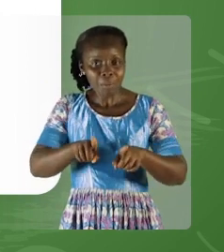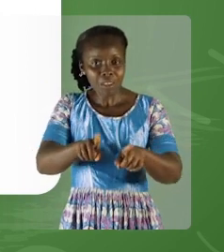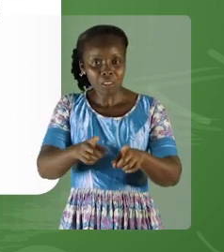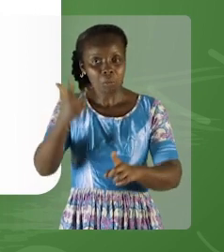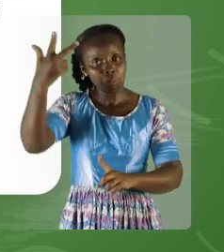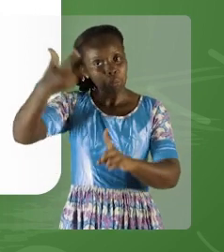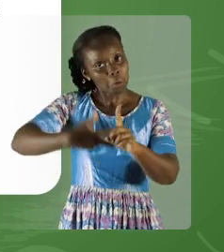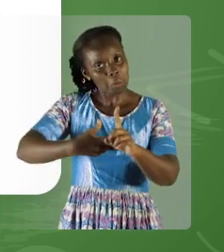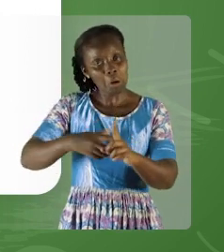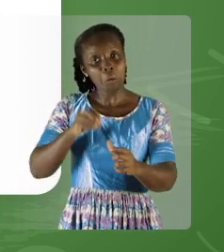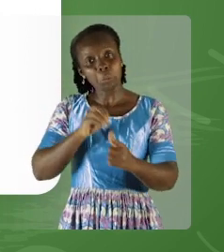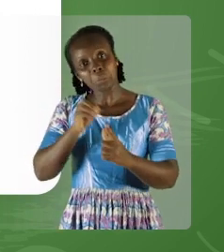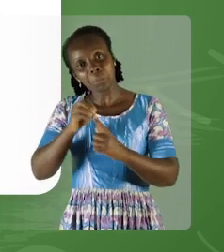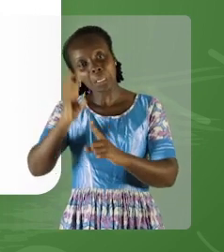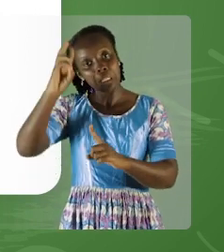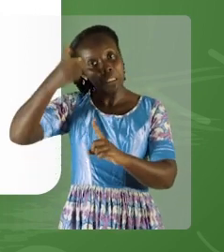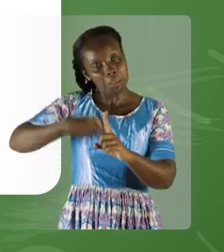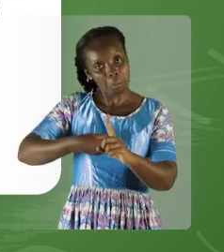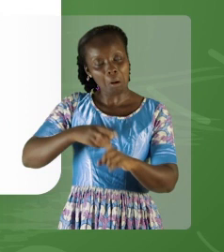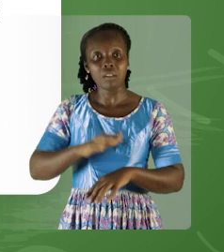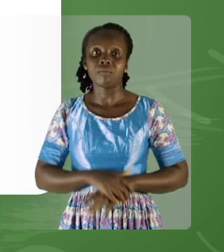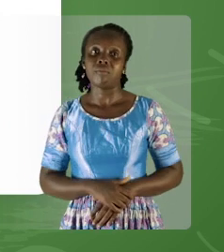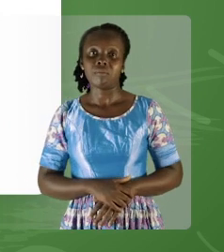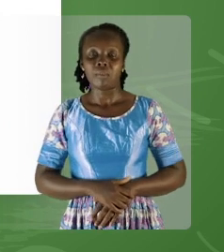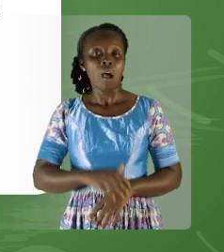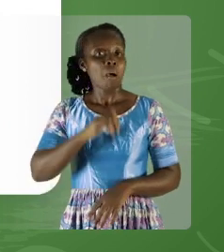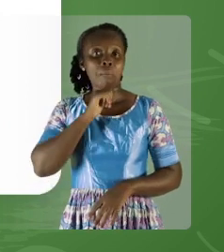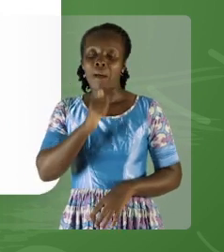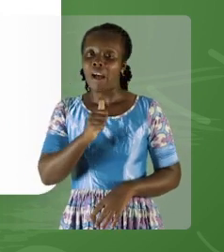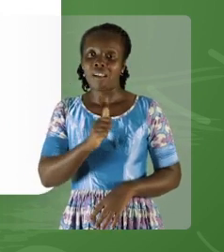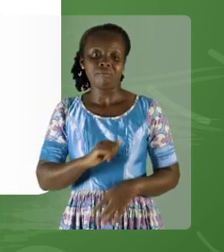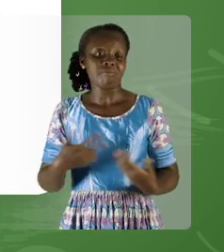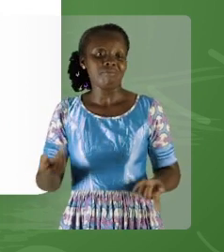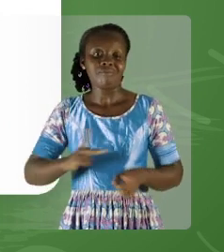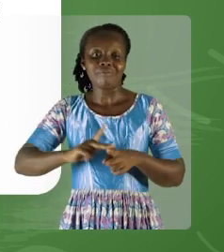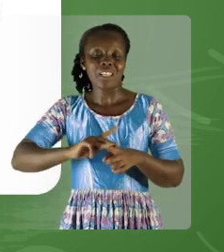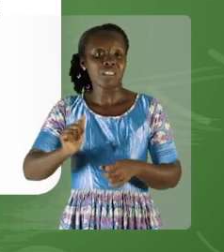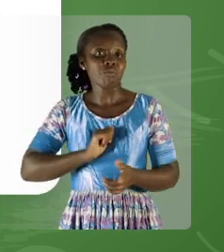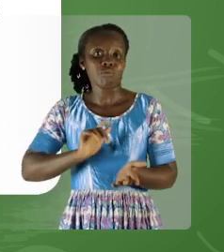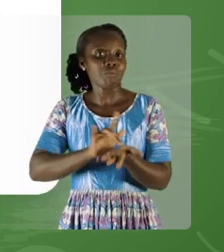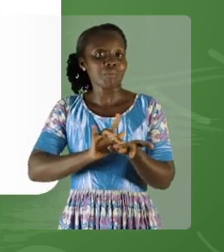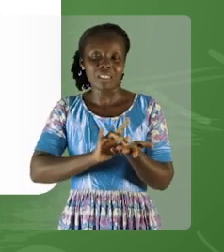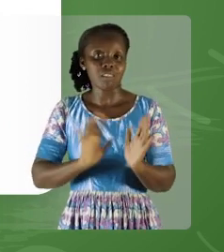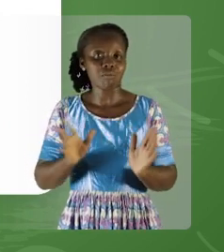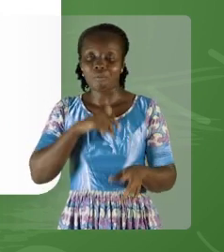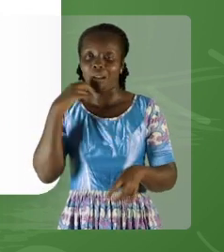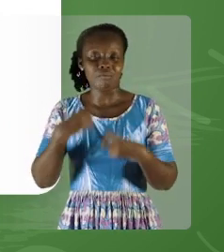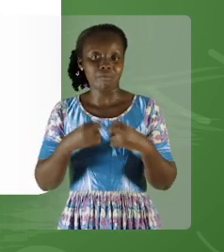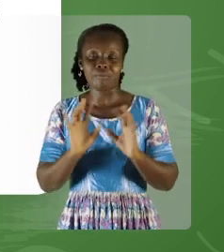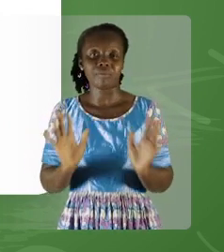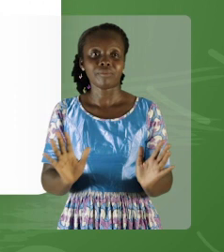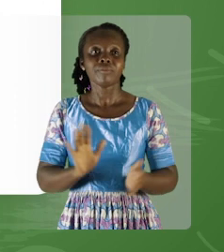pendant 3 mois ou pendant 6 mois. Ce n'est pas une pratique